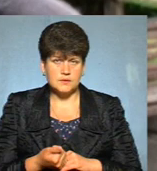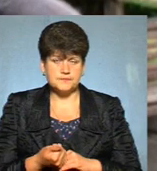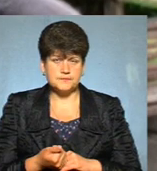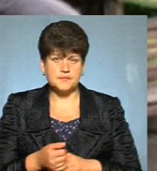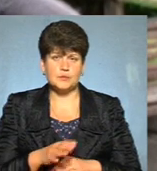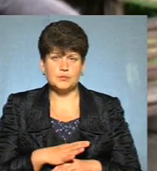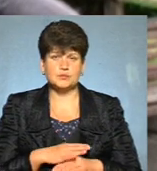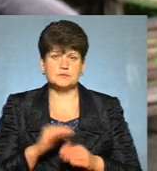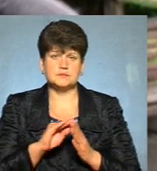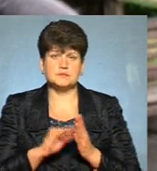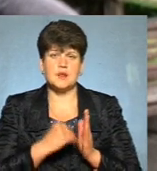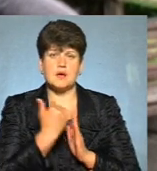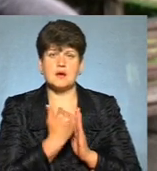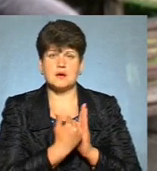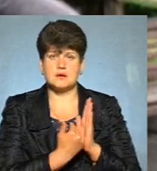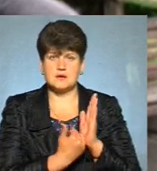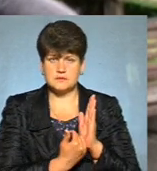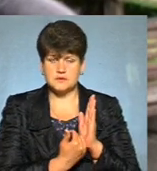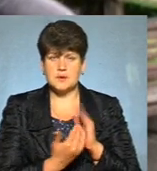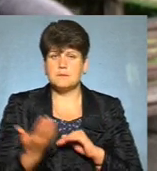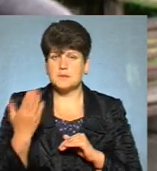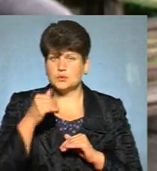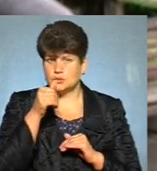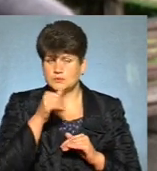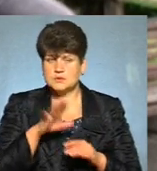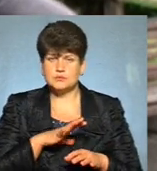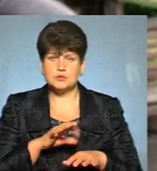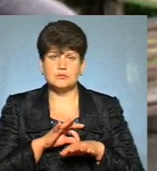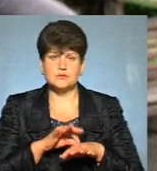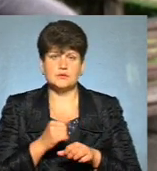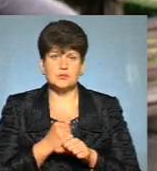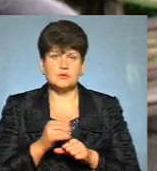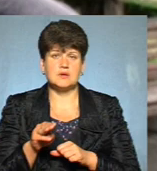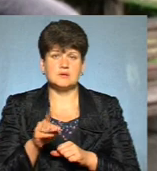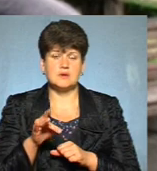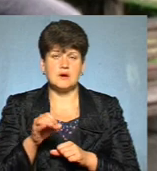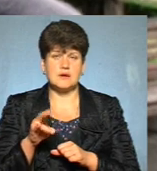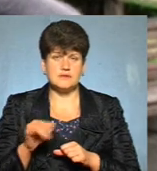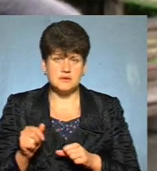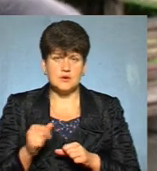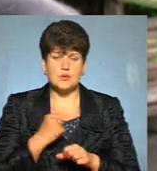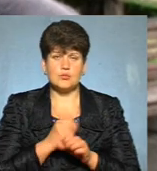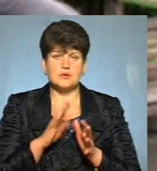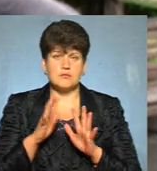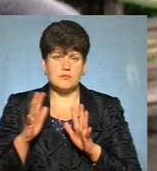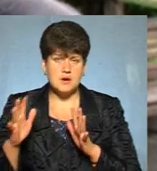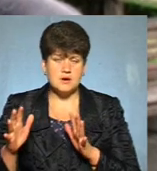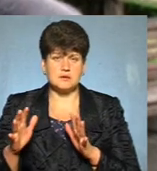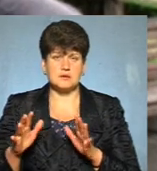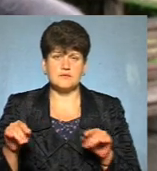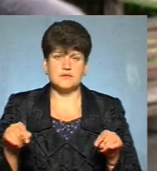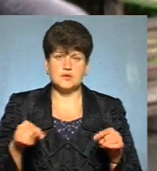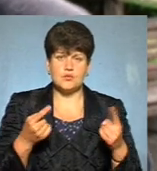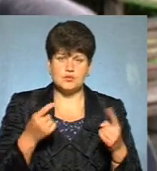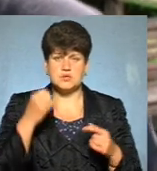Був складений графік. Минулого місяця були проведені роботи в травні, роботи по парках інших, зокрема відродження,